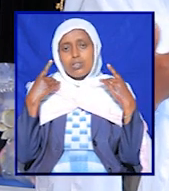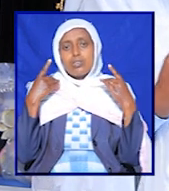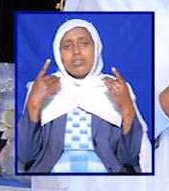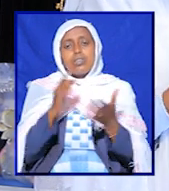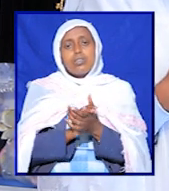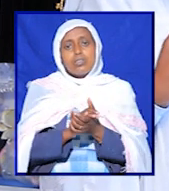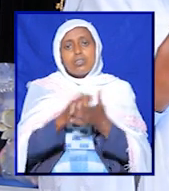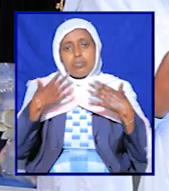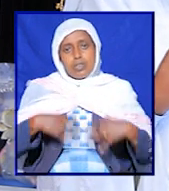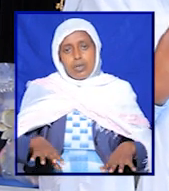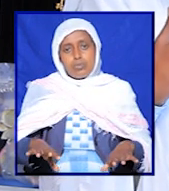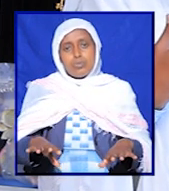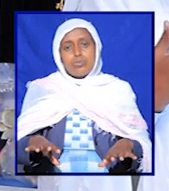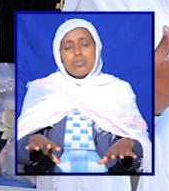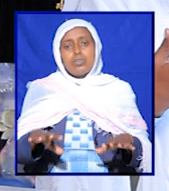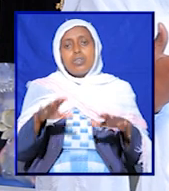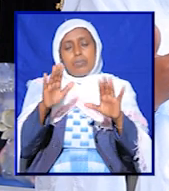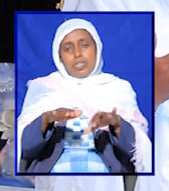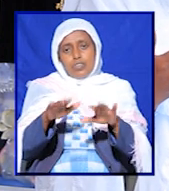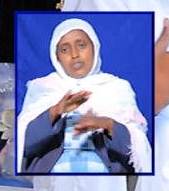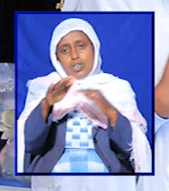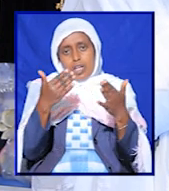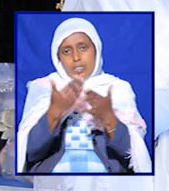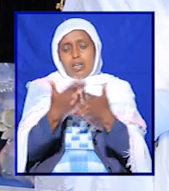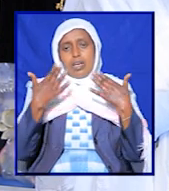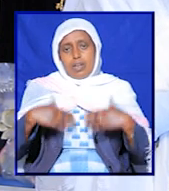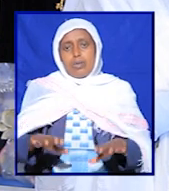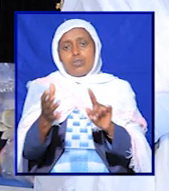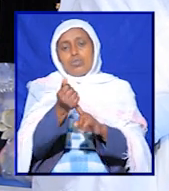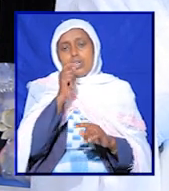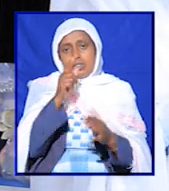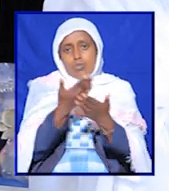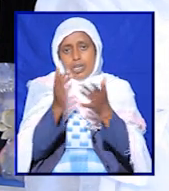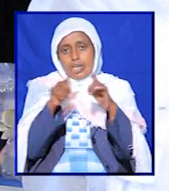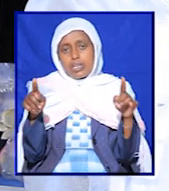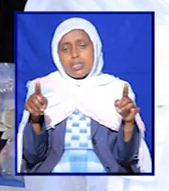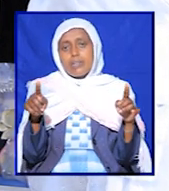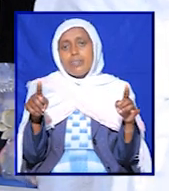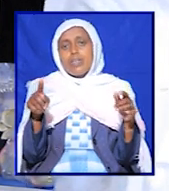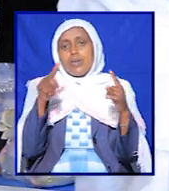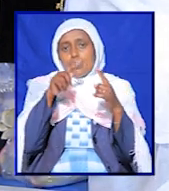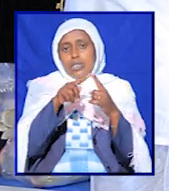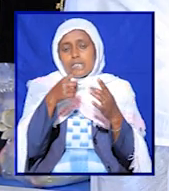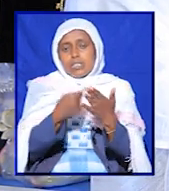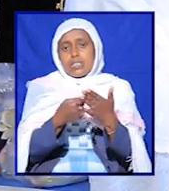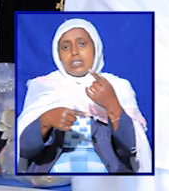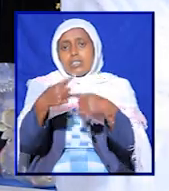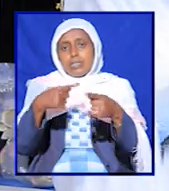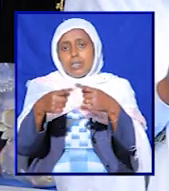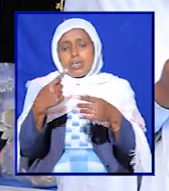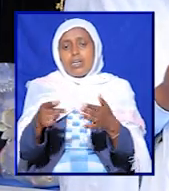ጭምር ሁሉ የሚለብሱትን የሚጎናጸፉትን አጠቃላይ አልባሳት ያዘ ነው ነገር ግን ወደዚህ